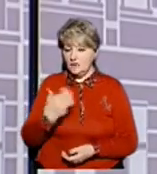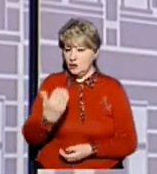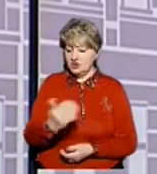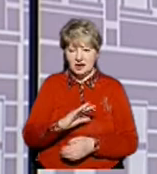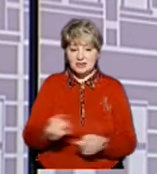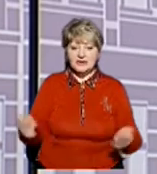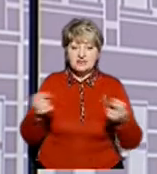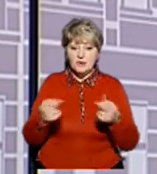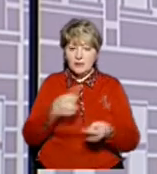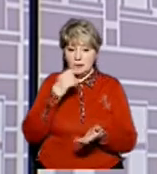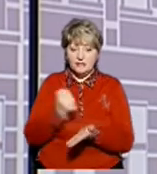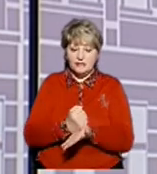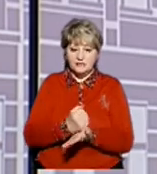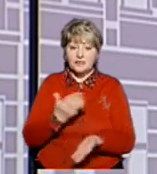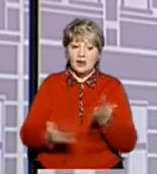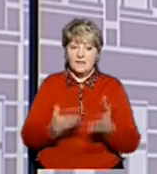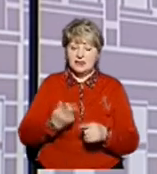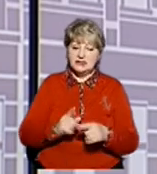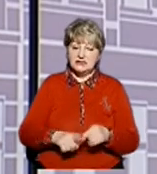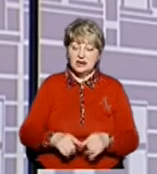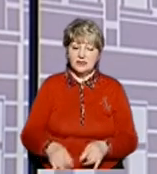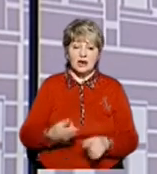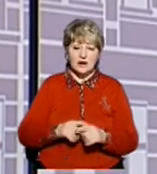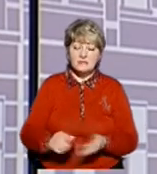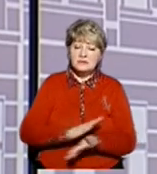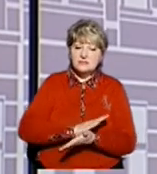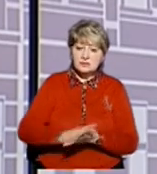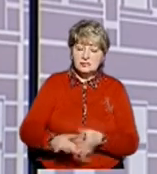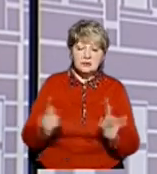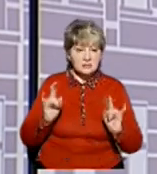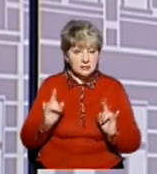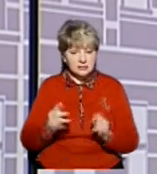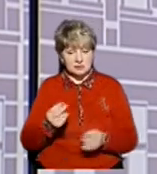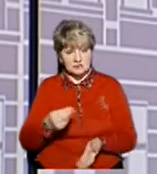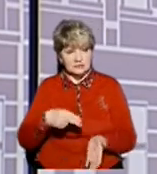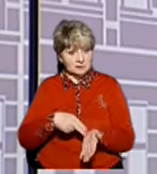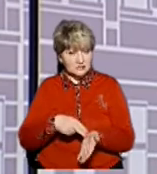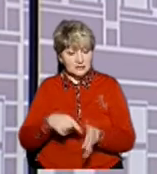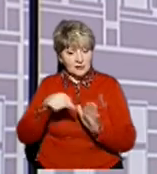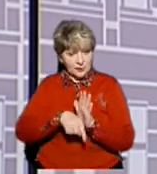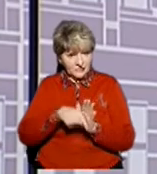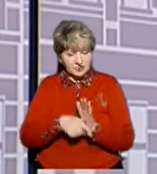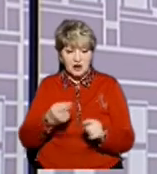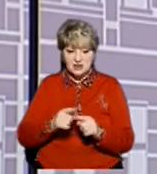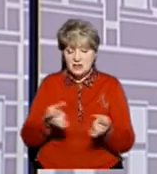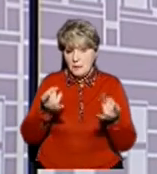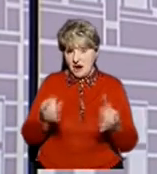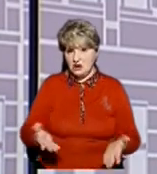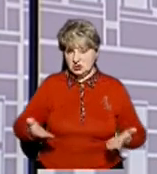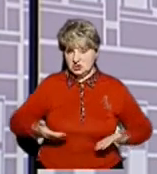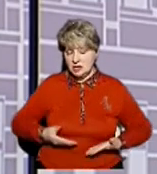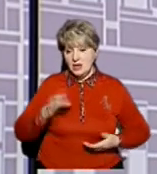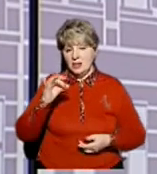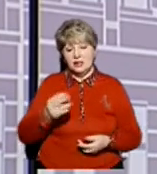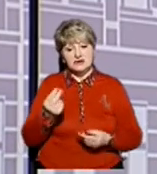відповідає тому статусу. Тобто, якщо це VIP-сегмент, то це має бути і ціна відповідна. Якщо це простий жилий стан, відповідно